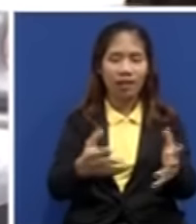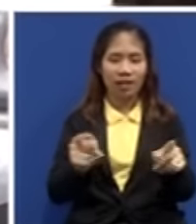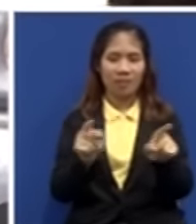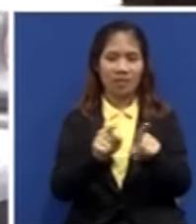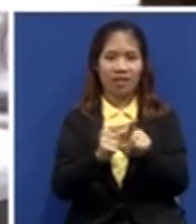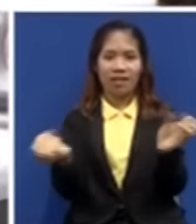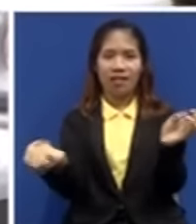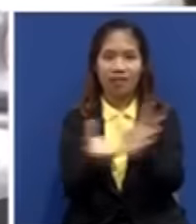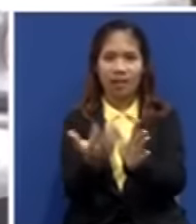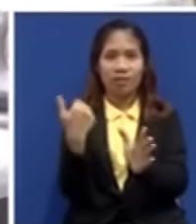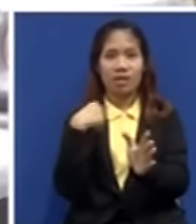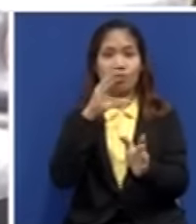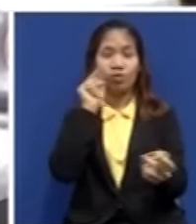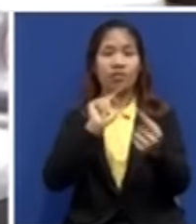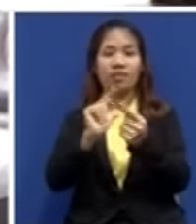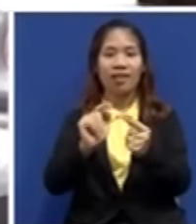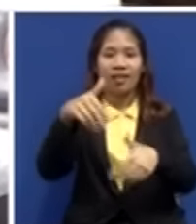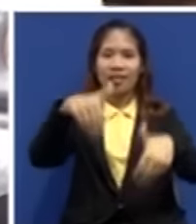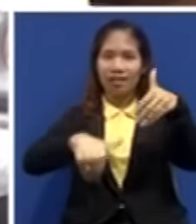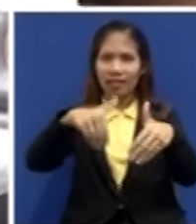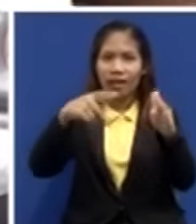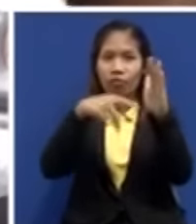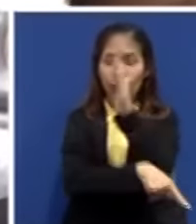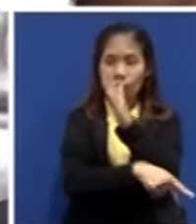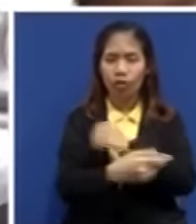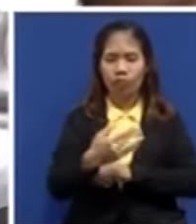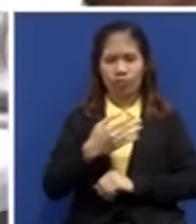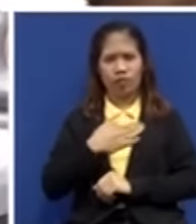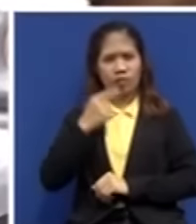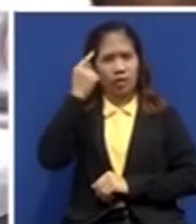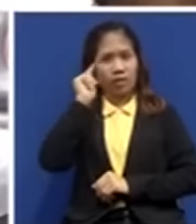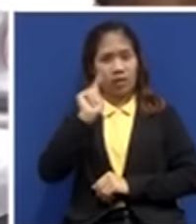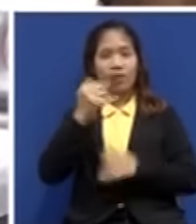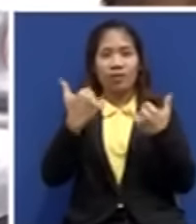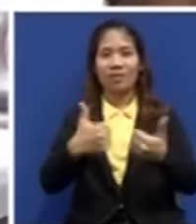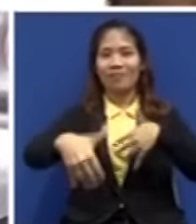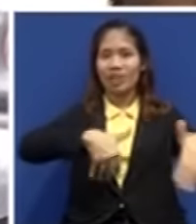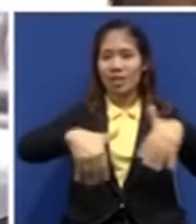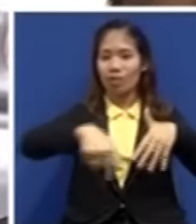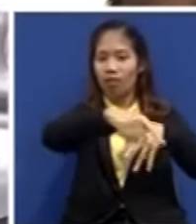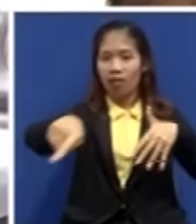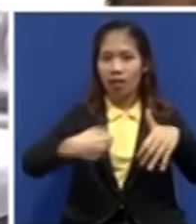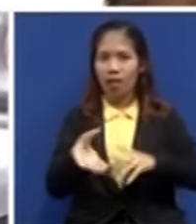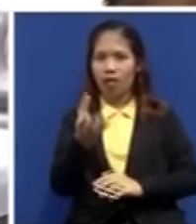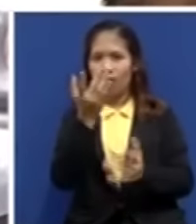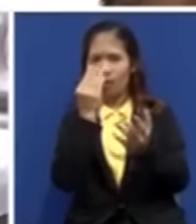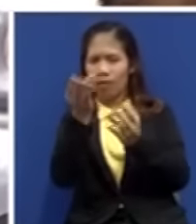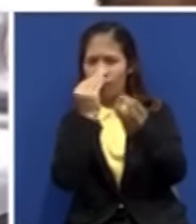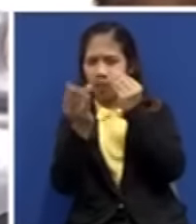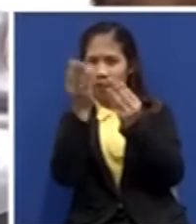สีว่ามีการโกงการเลือกตั้งผมคิดว่าวันนี้ประชาชนเขารอฟังประเด็นนโยบ